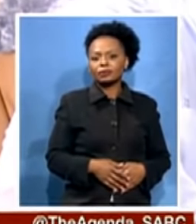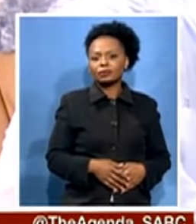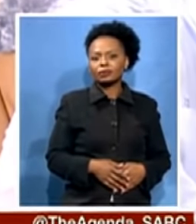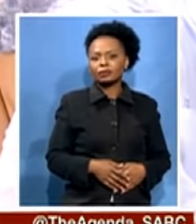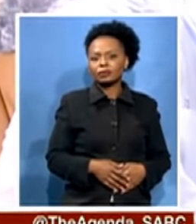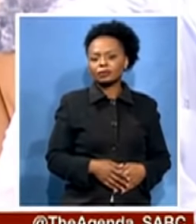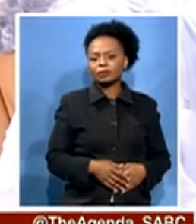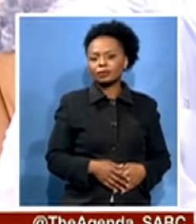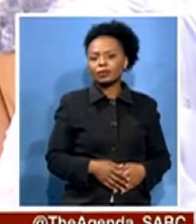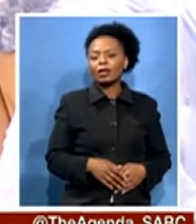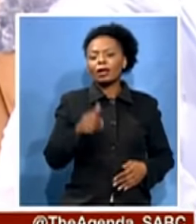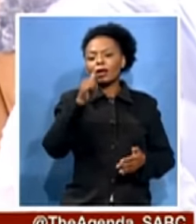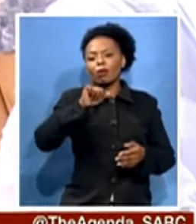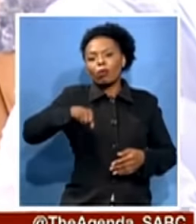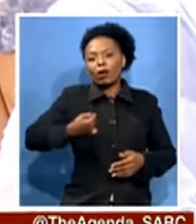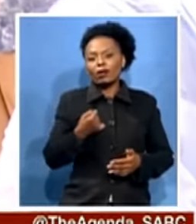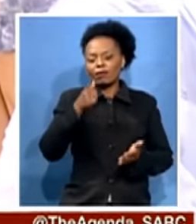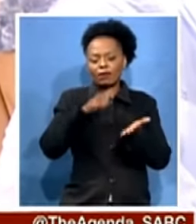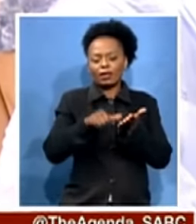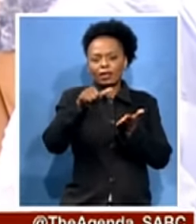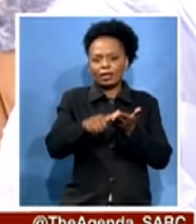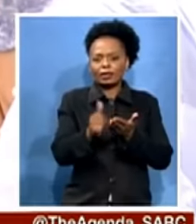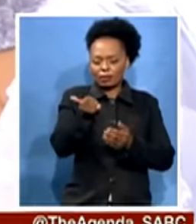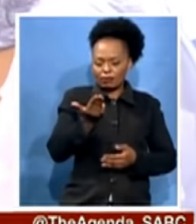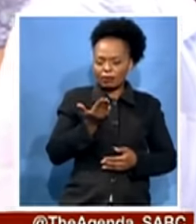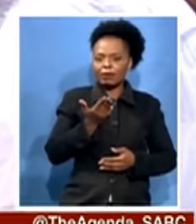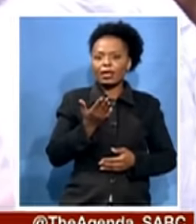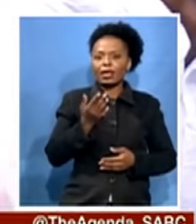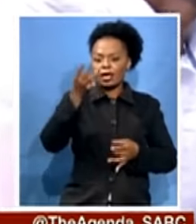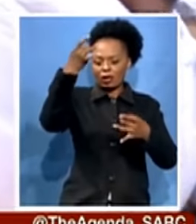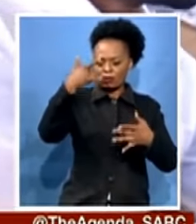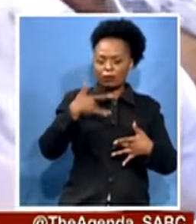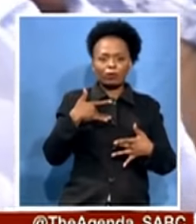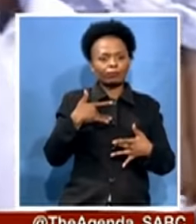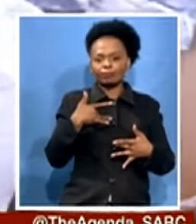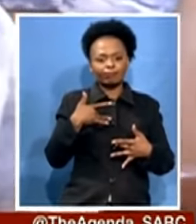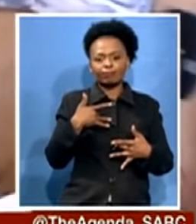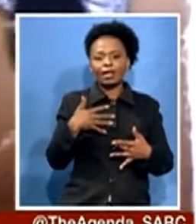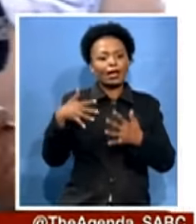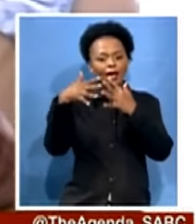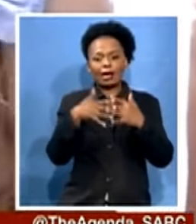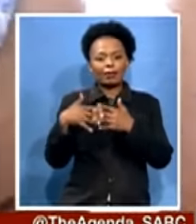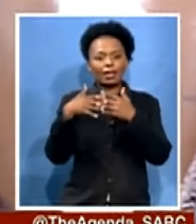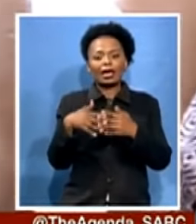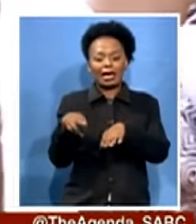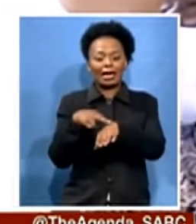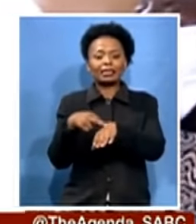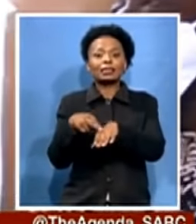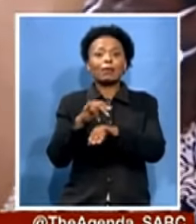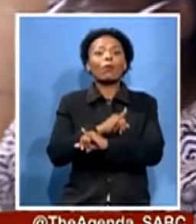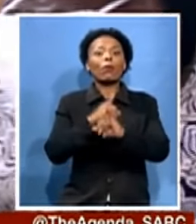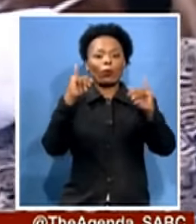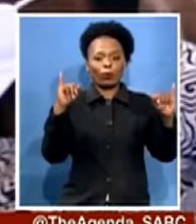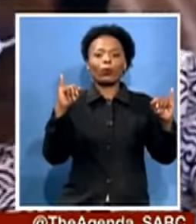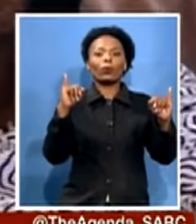hayi akumnandi ubandlululo budlalubi. Okay. Mhlambe